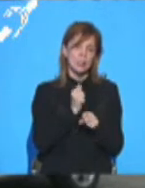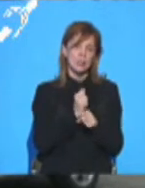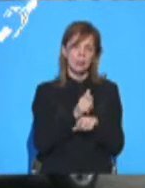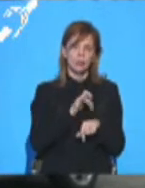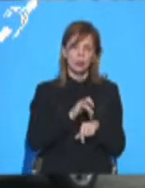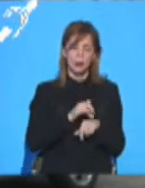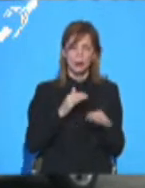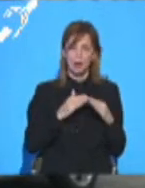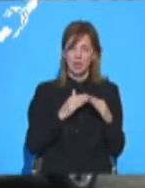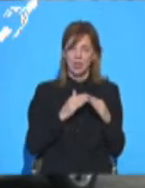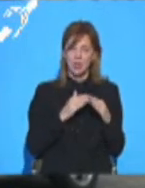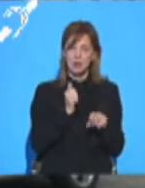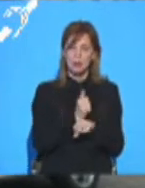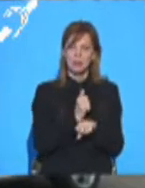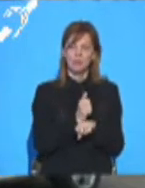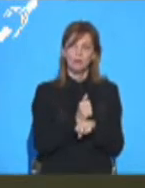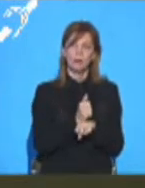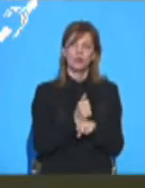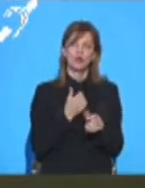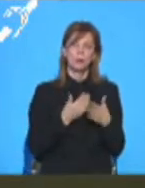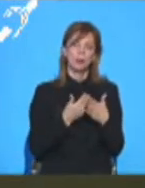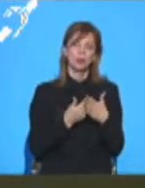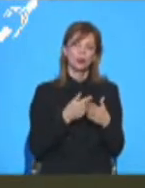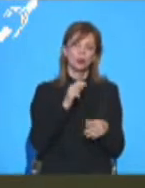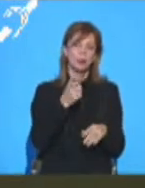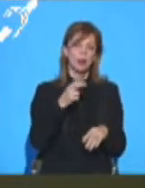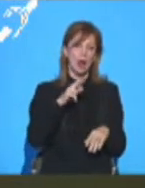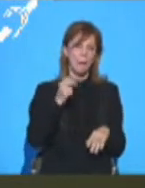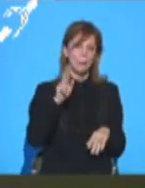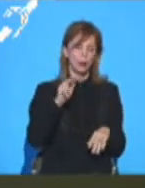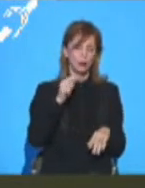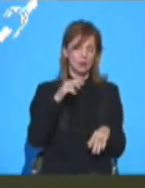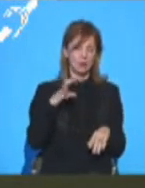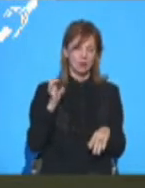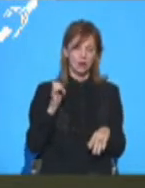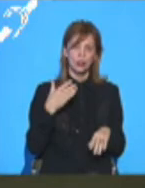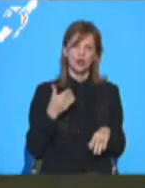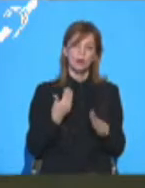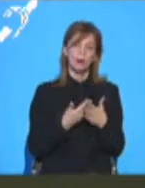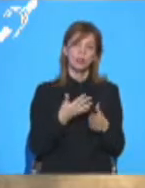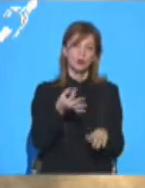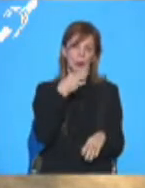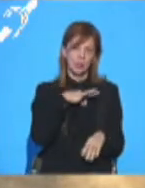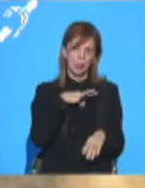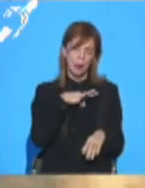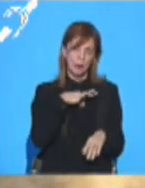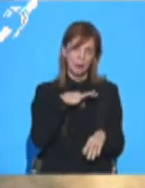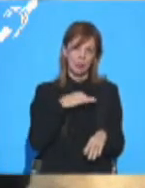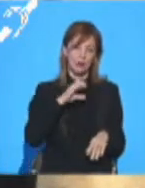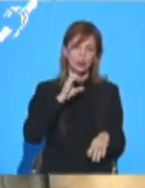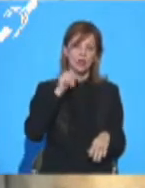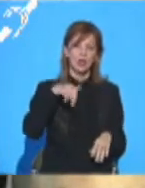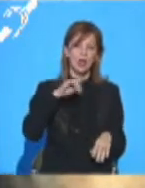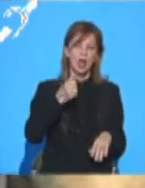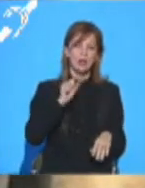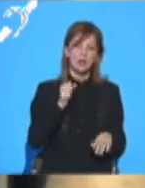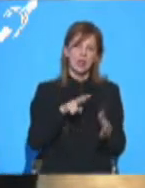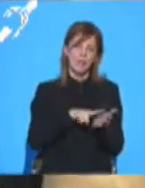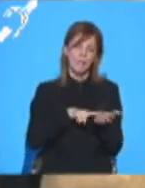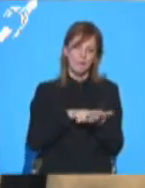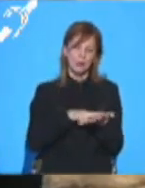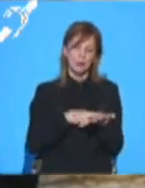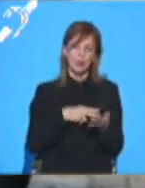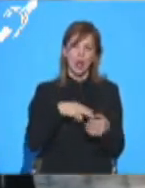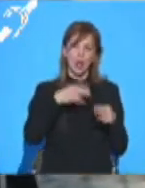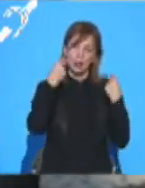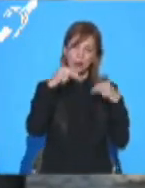la domiciliu, servicii diagnostice și terapeutice, servicii de administrare de medicamente. Conducerea Casei de Sănătate Vâlcea recomandă